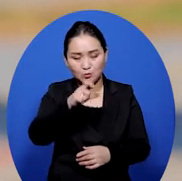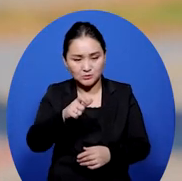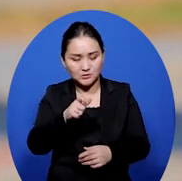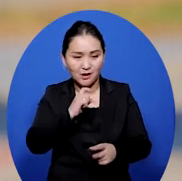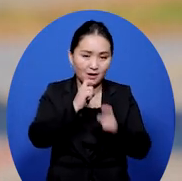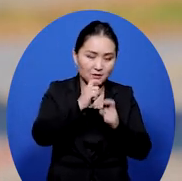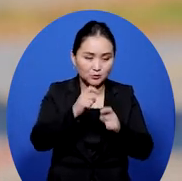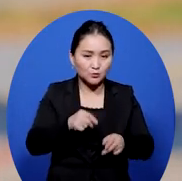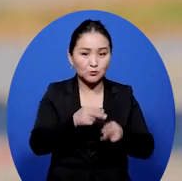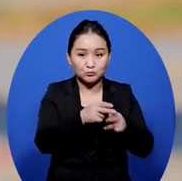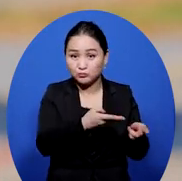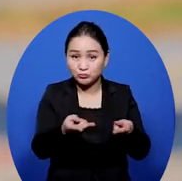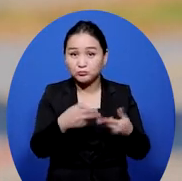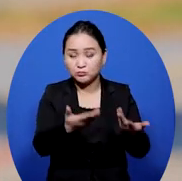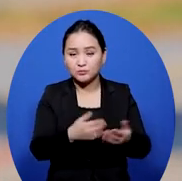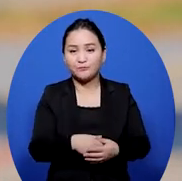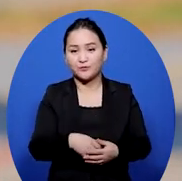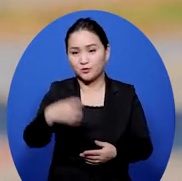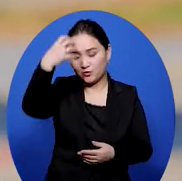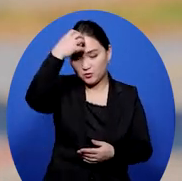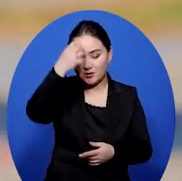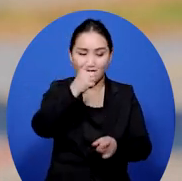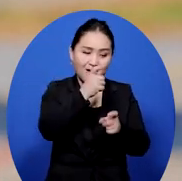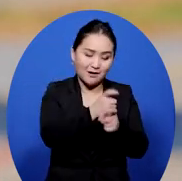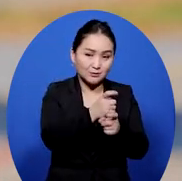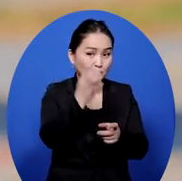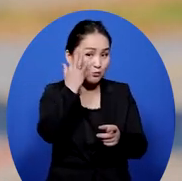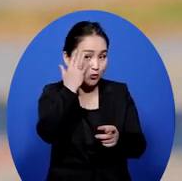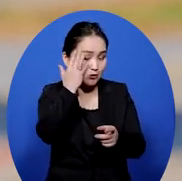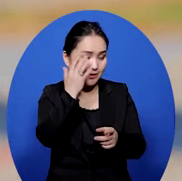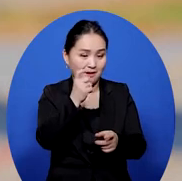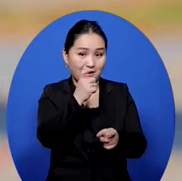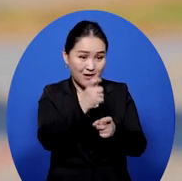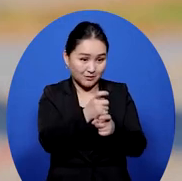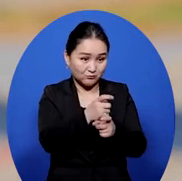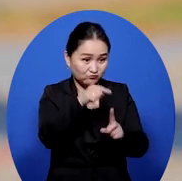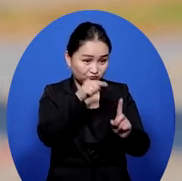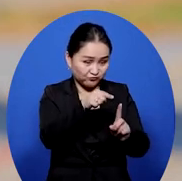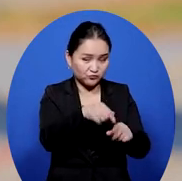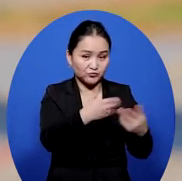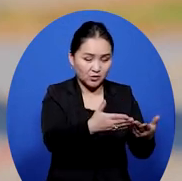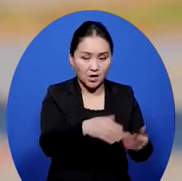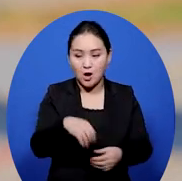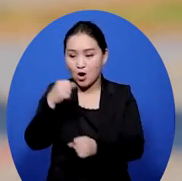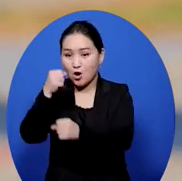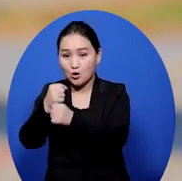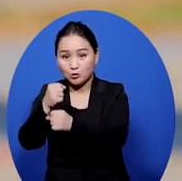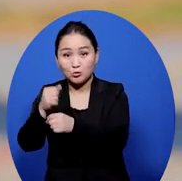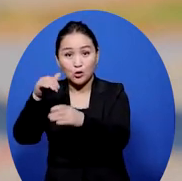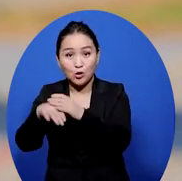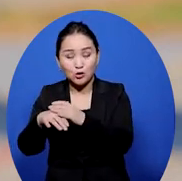харьцаж ине үйлчлэгээ үзүүлдэг энэ төрлийн одоо дүрний хэлсэн халамжийн бодлого халамж хөтгөстэй иргэдэд үйлчлэгээ үзүүлж байна. А нөгөө талаасаа